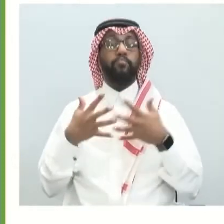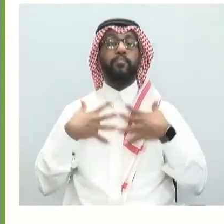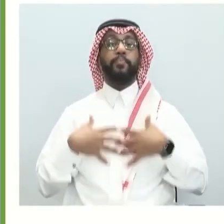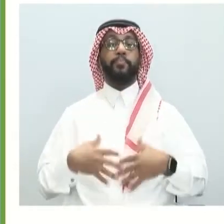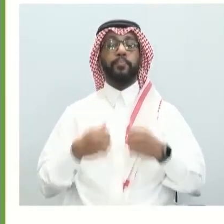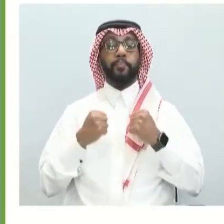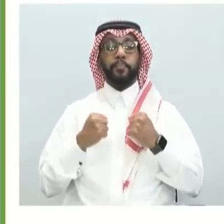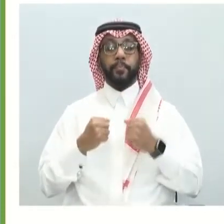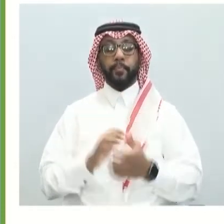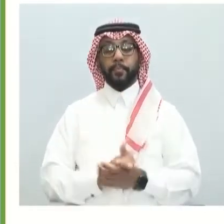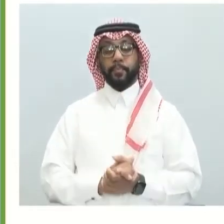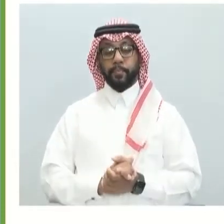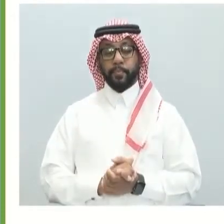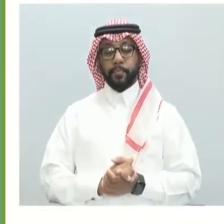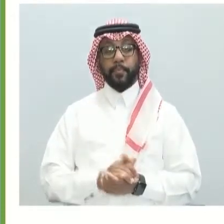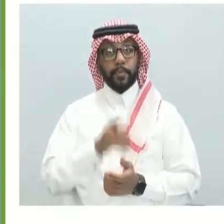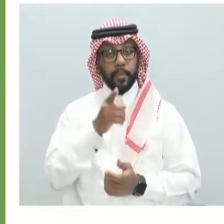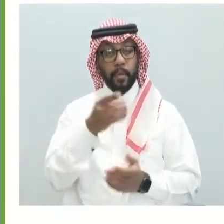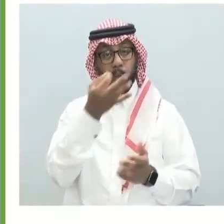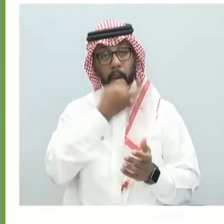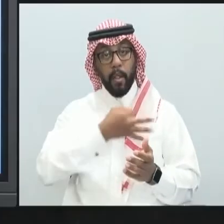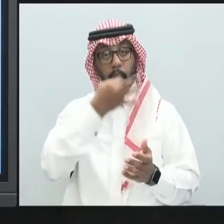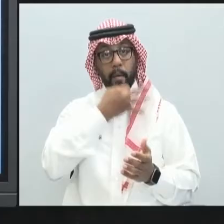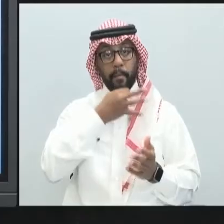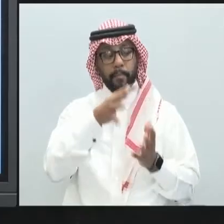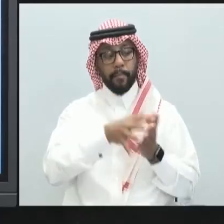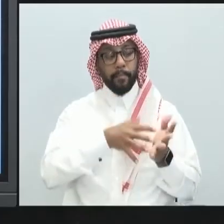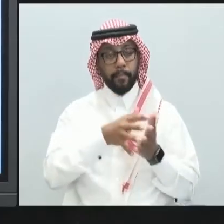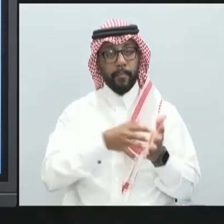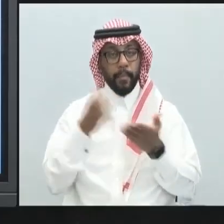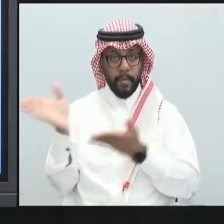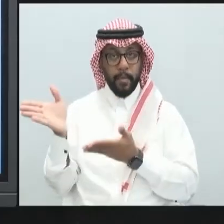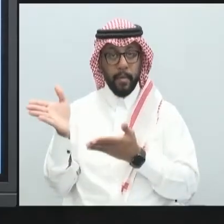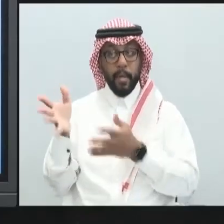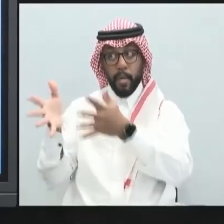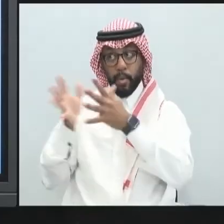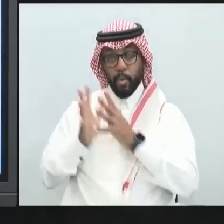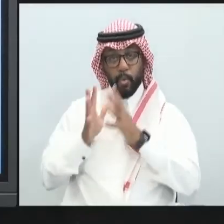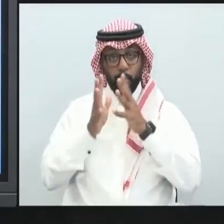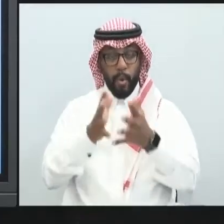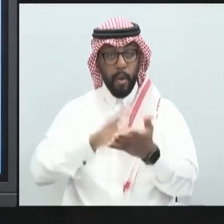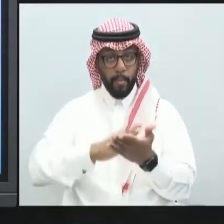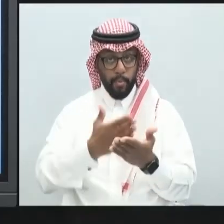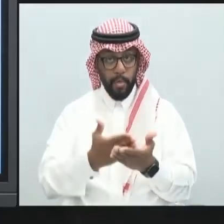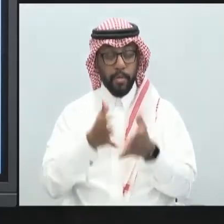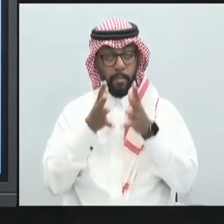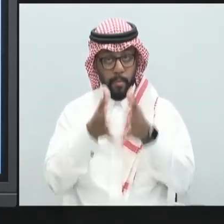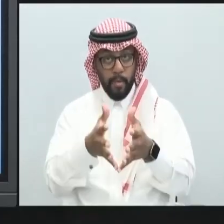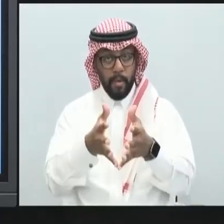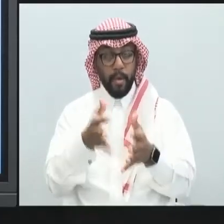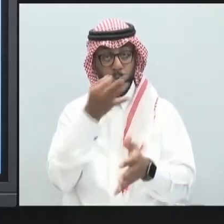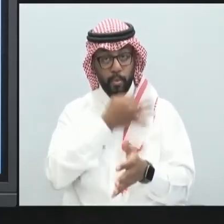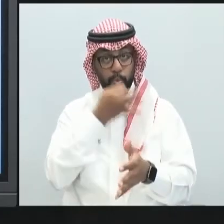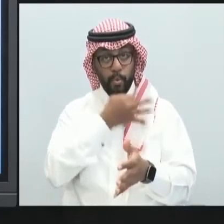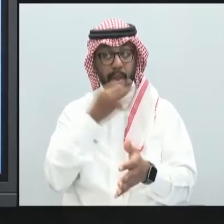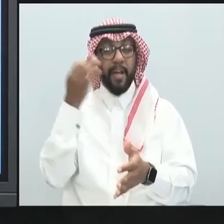اذا سوف نقوم الان بقراءه هذا النص ثم بعد ذلك سوف نطبق عليه